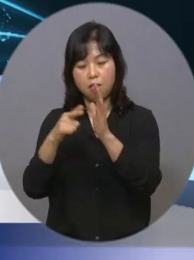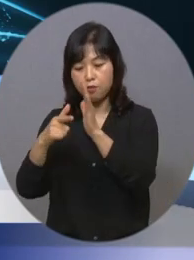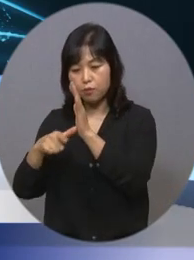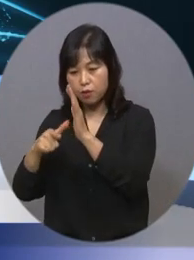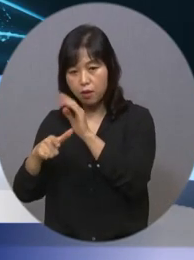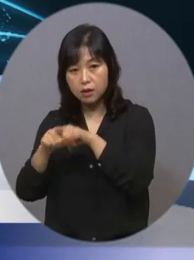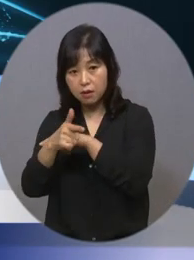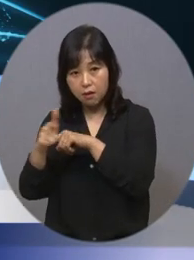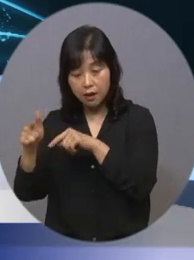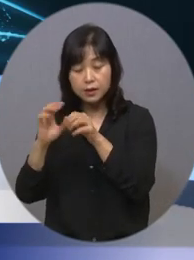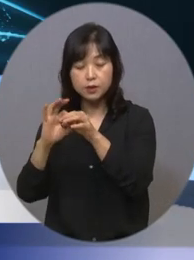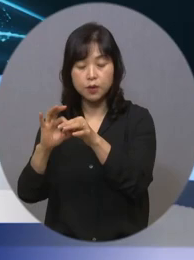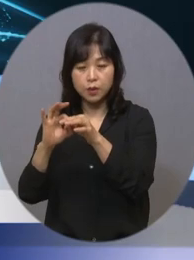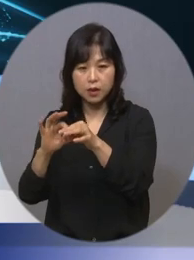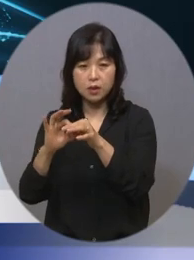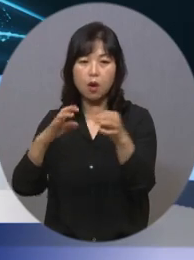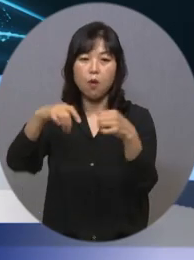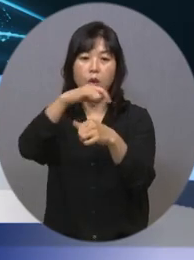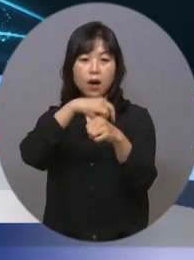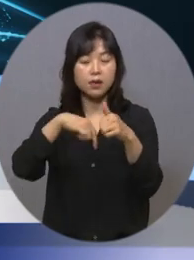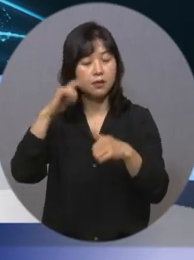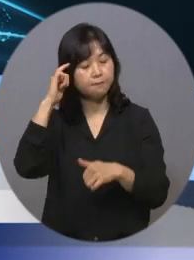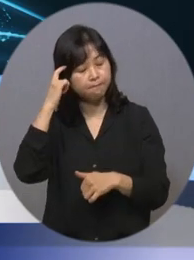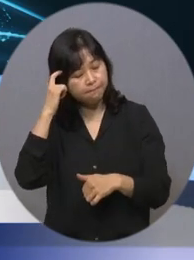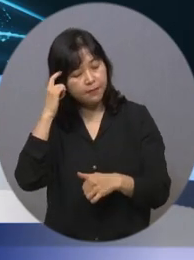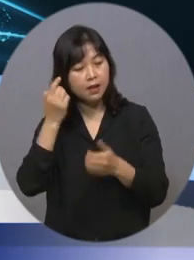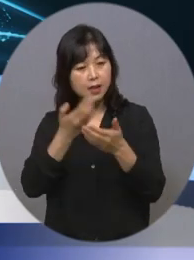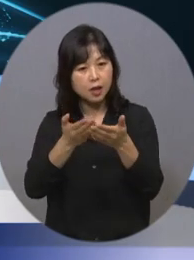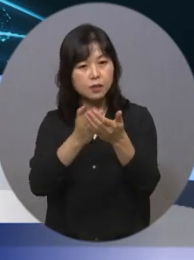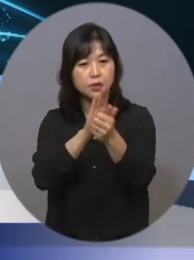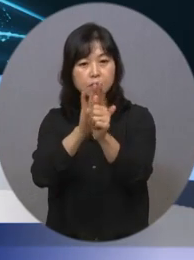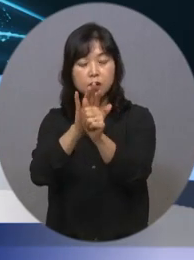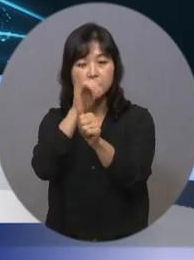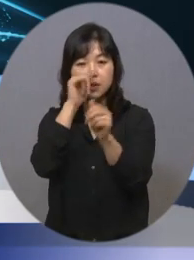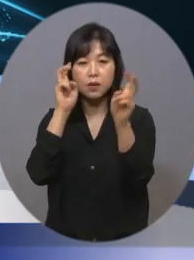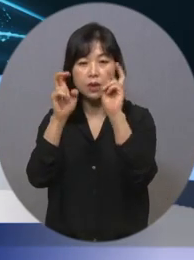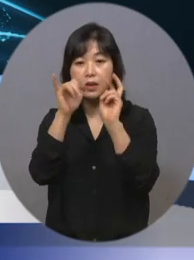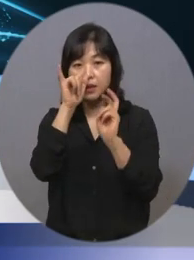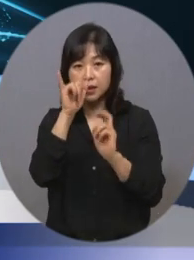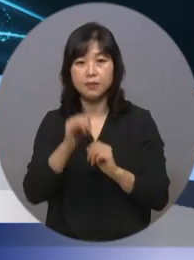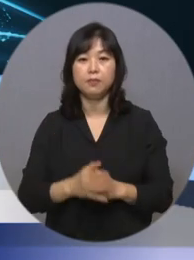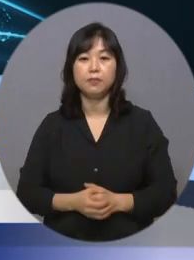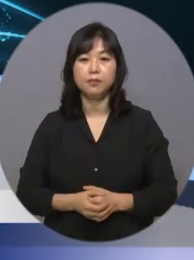수 있도록 따뜻한 나눔을 전한 기업이 있어 권영찬 기자가 만나봤습니다.